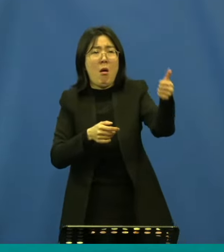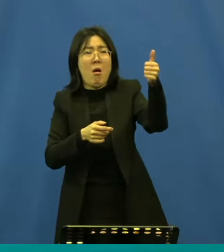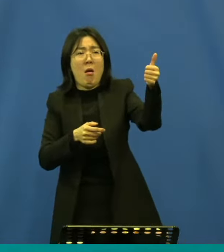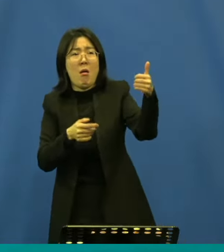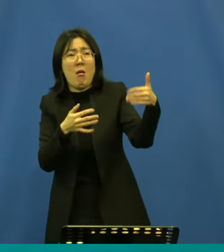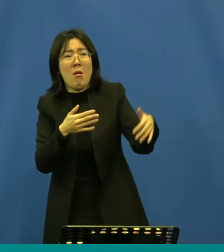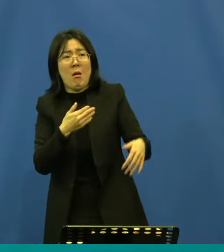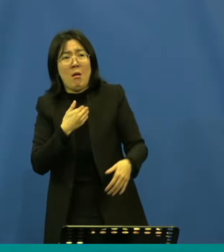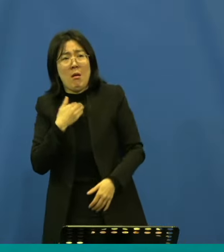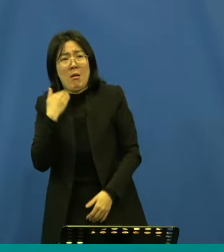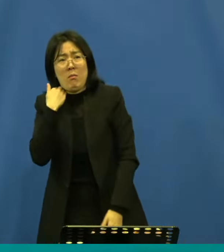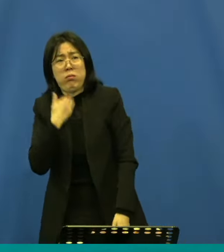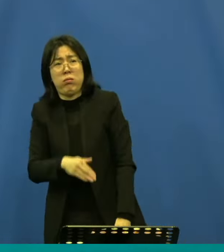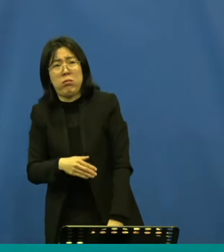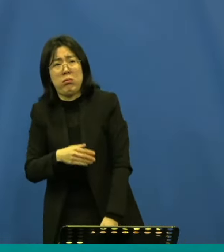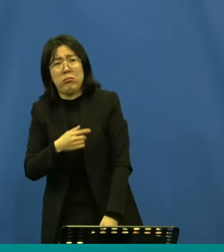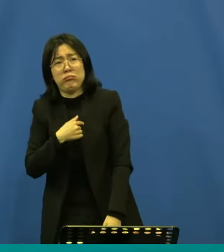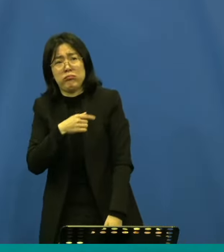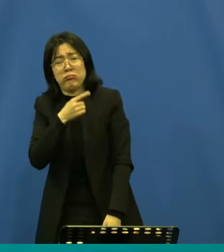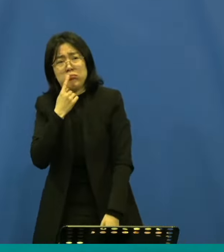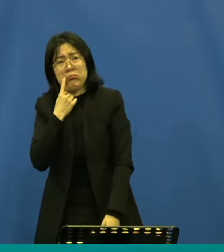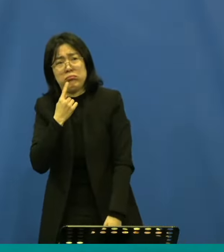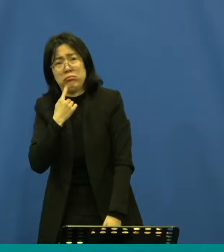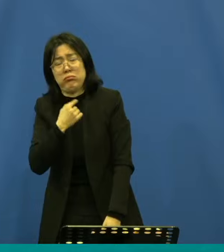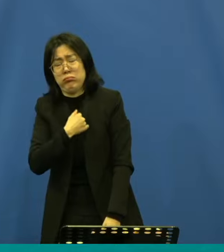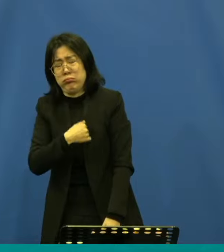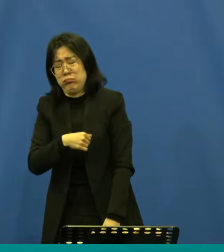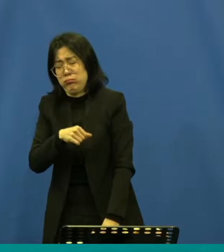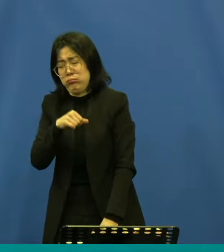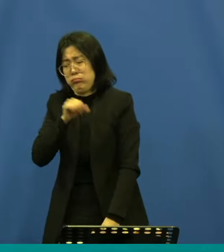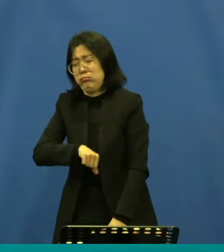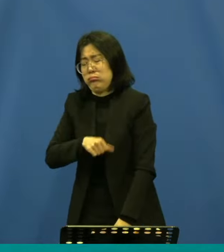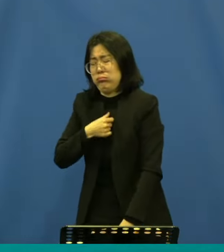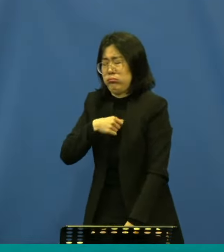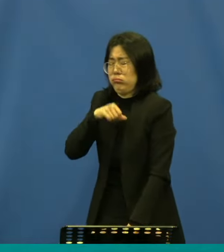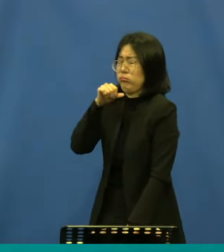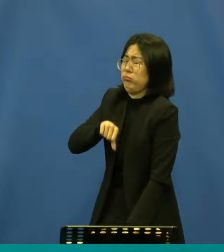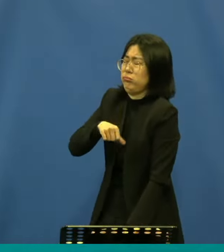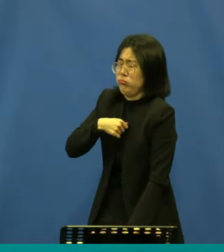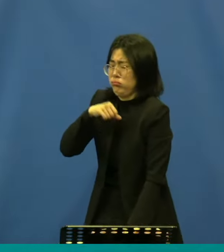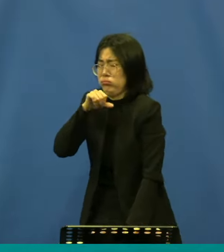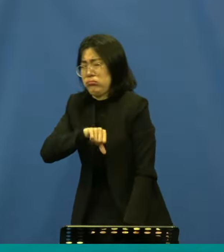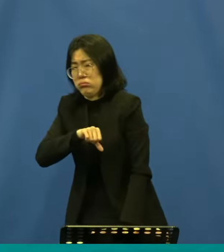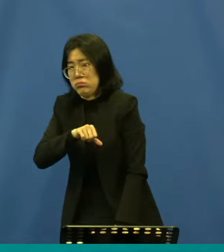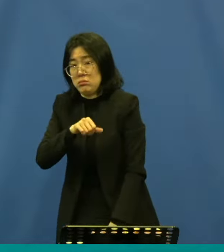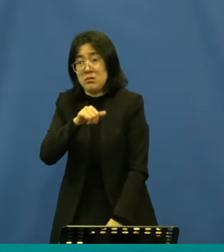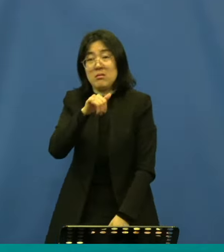많은 경우에는 열등감에 시달립니다. 나보다 크게 보이는 사람이 많다고 여기는 거죠.